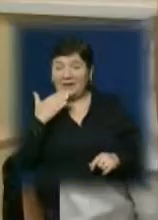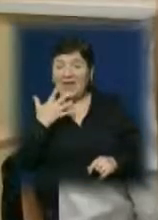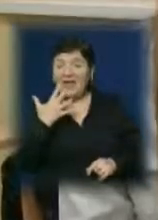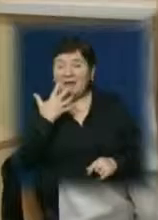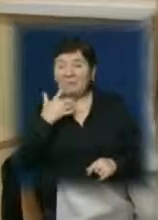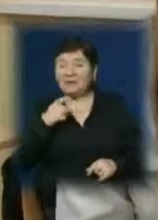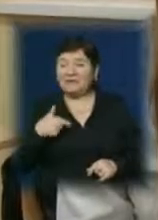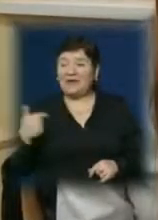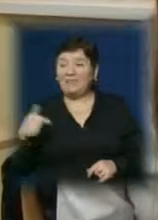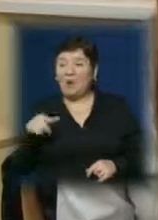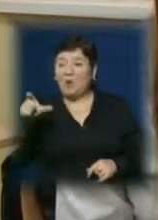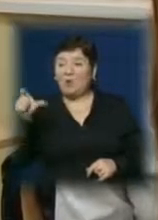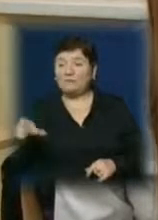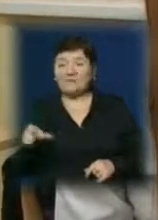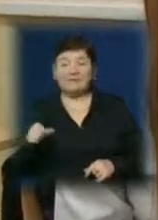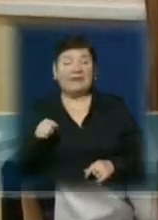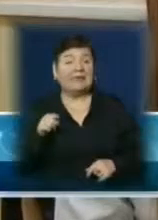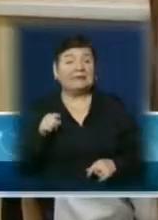наші журналісти.